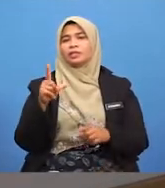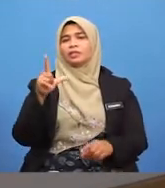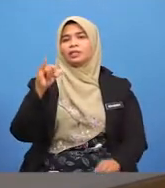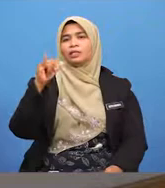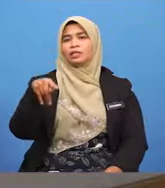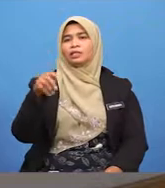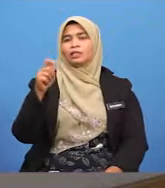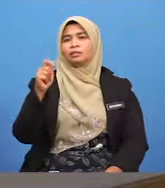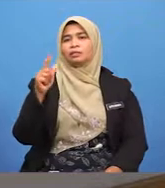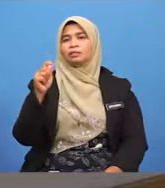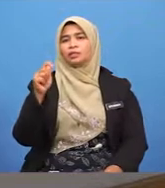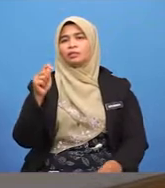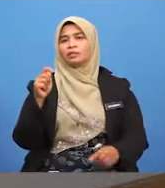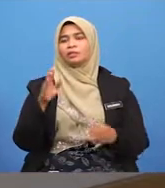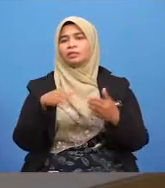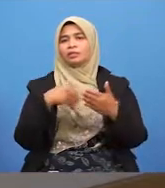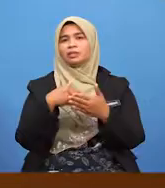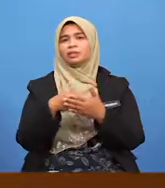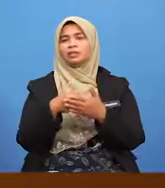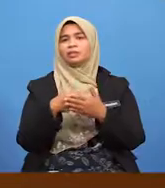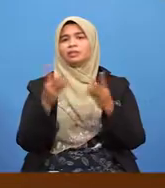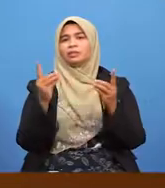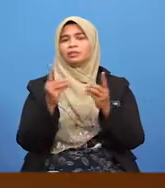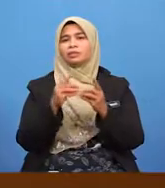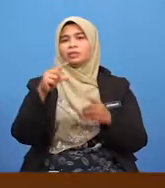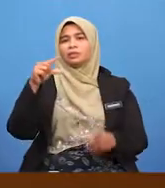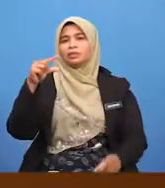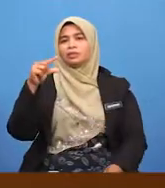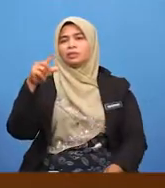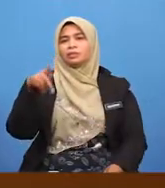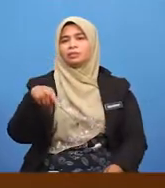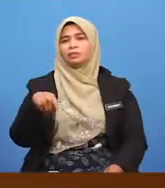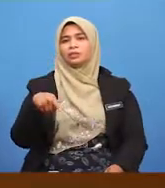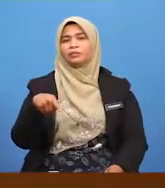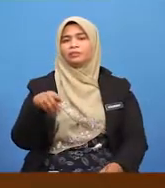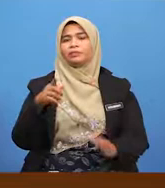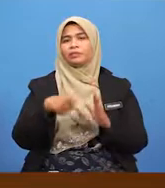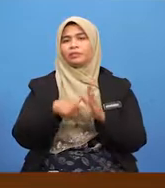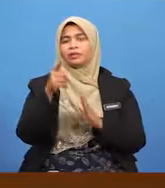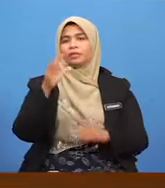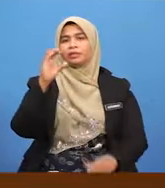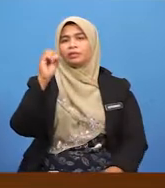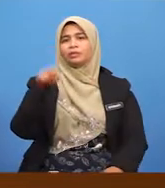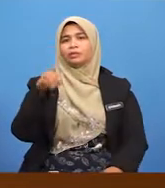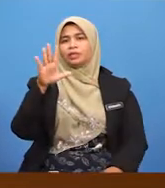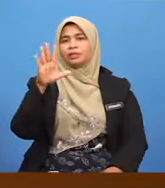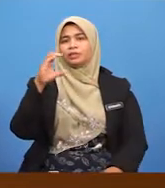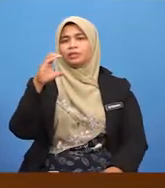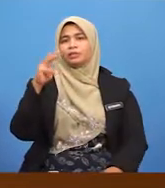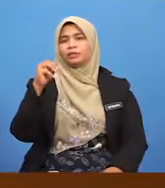sehingga bertemu GP dan lebih kan kosong 5cm untuk